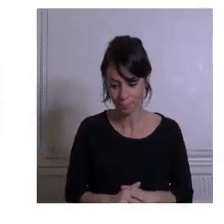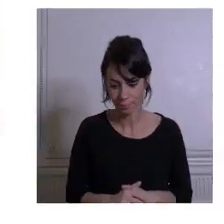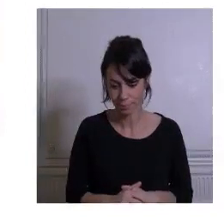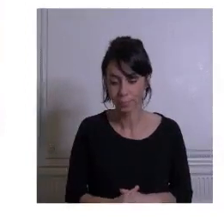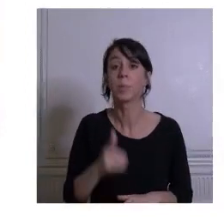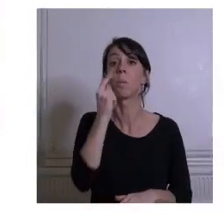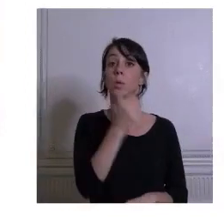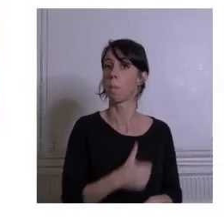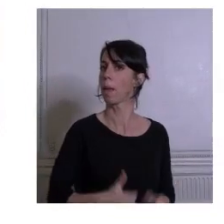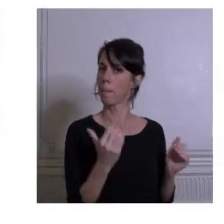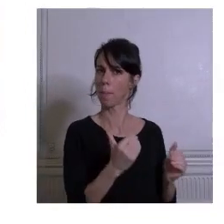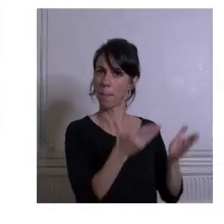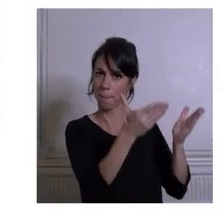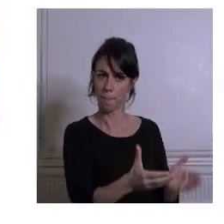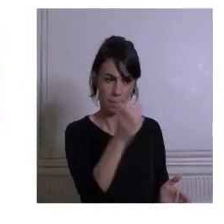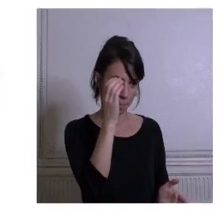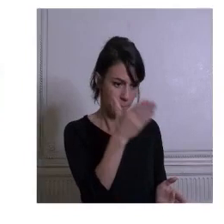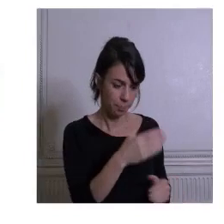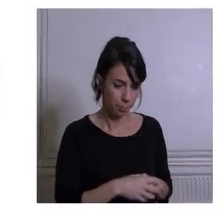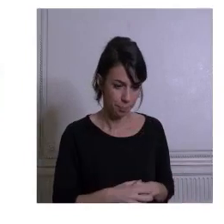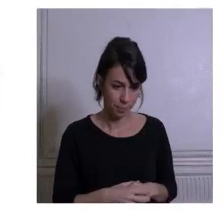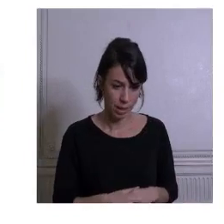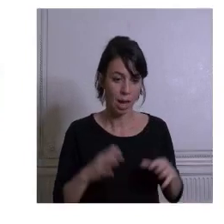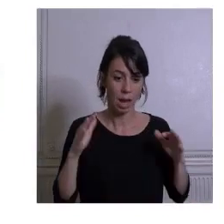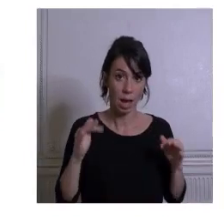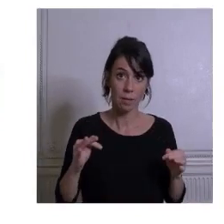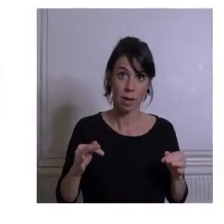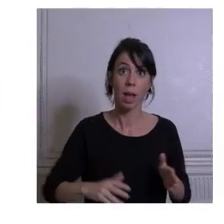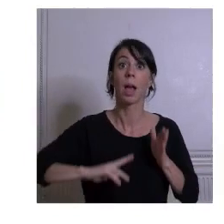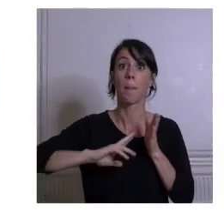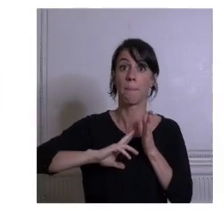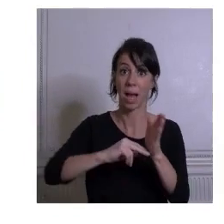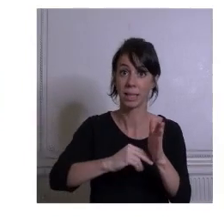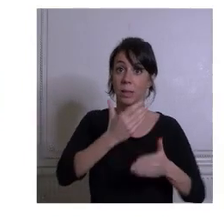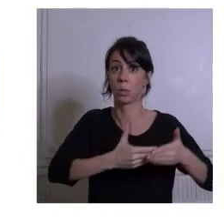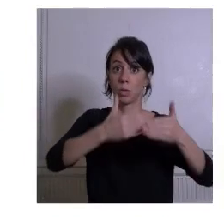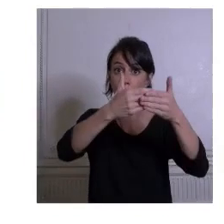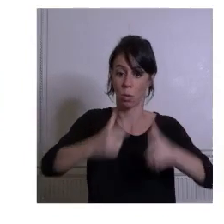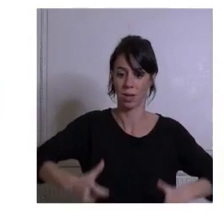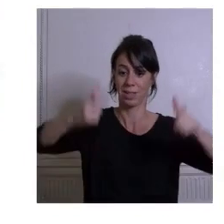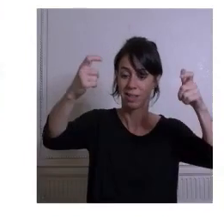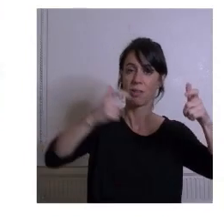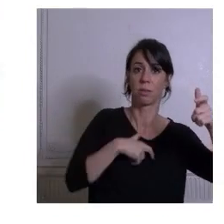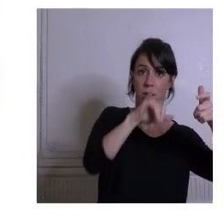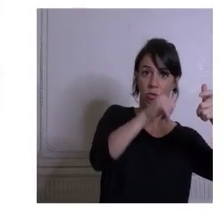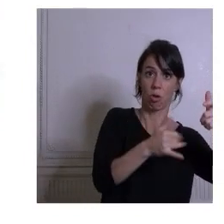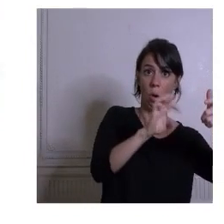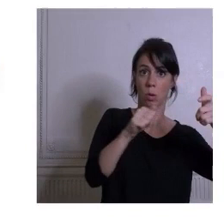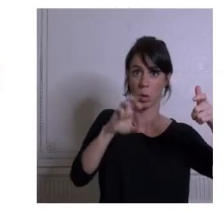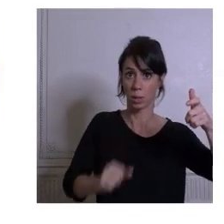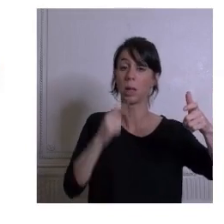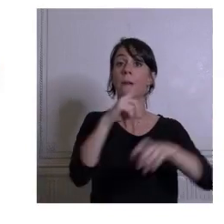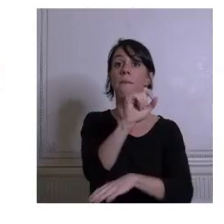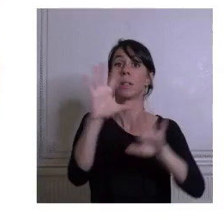bâtiments communaux. Avance de subvention à la coopérative de l'école Georges Lasserre pour l'organisation